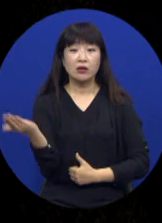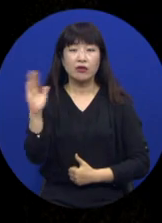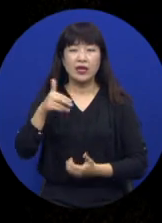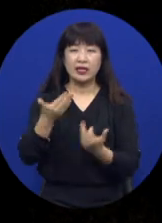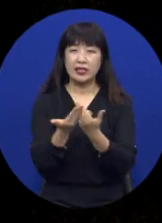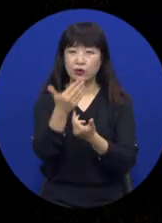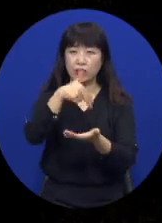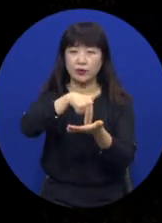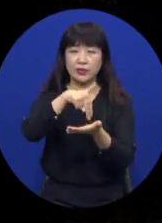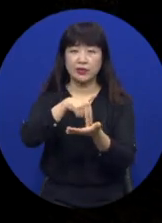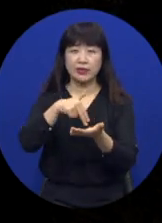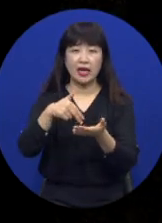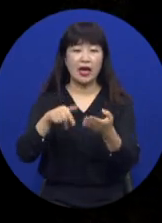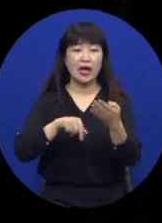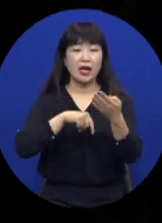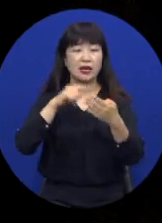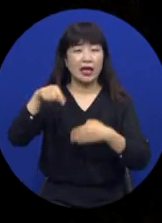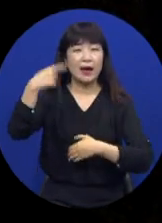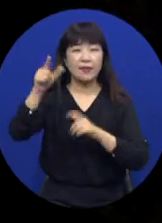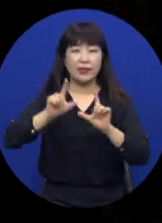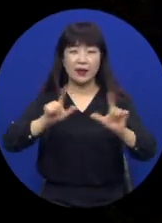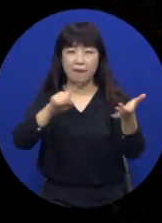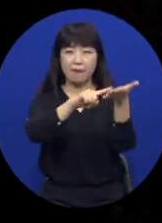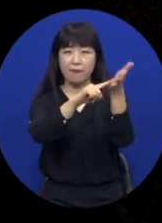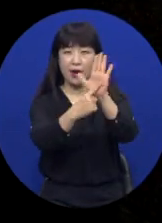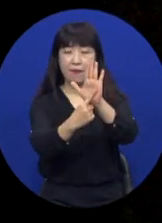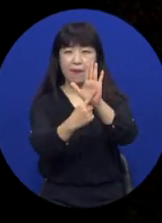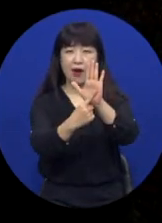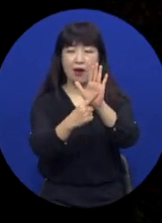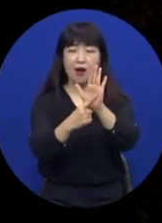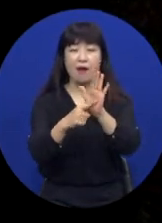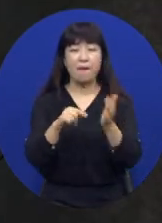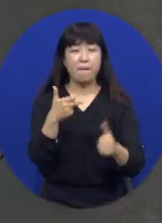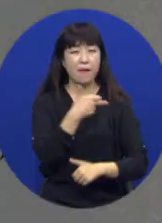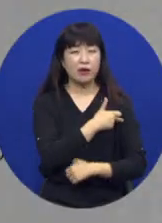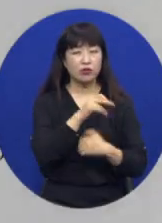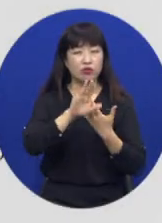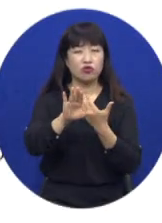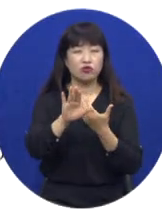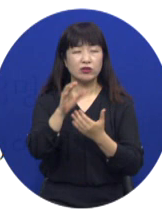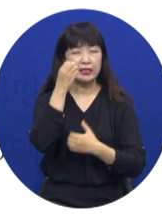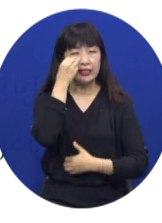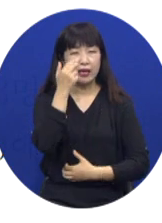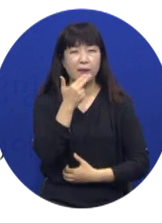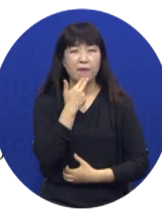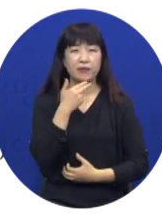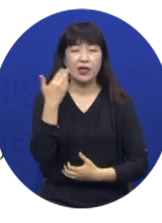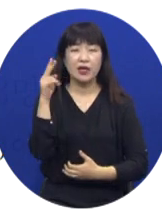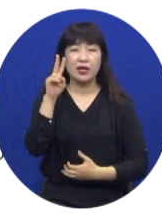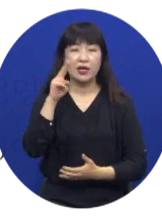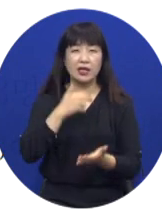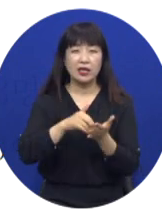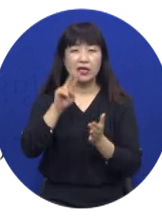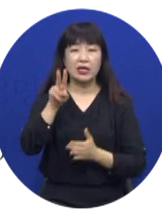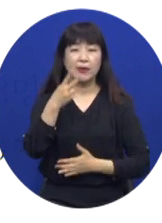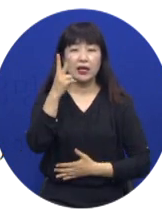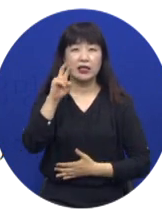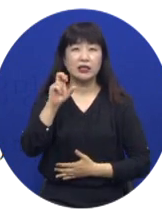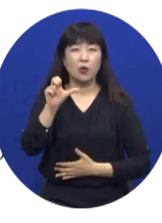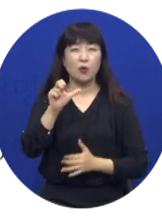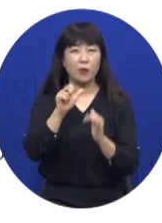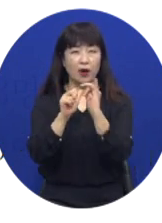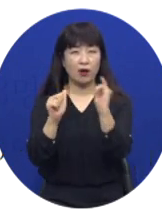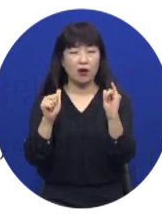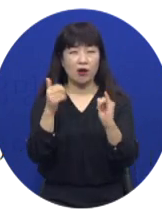다음날 발표한 보도자료에서 백신접종 이상반응을 현재까지 이 125명이 신고했지만 모두